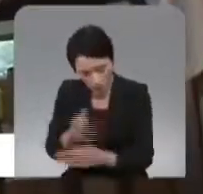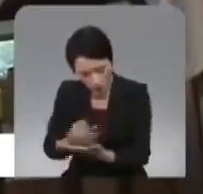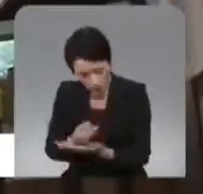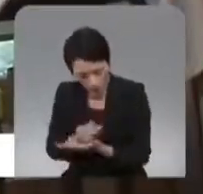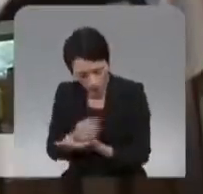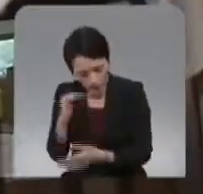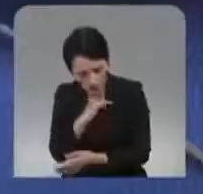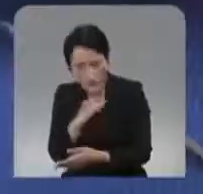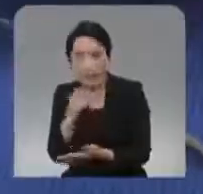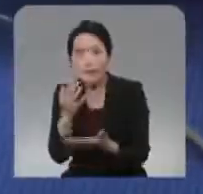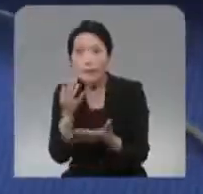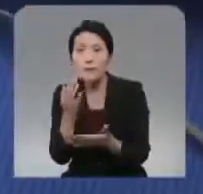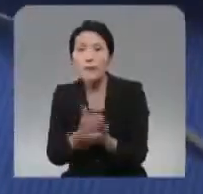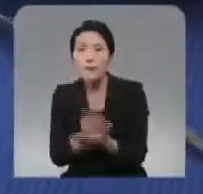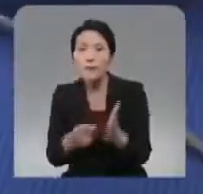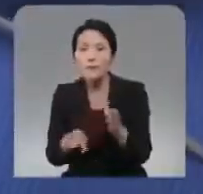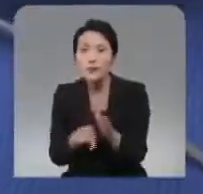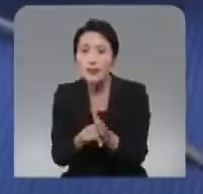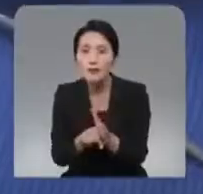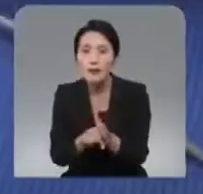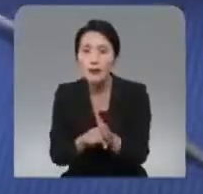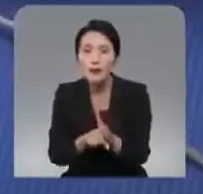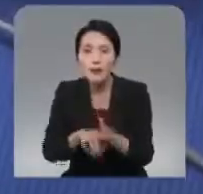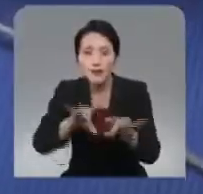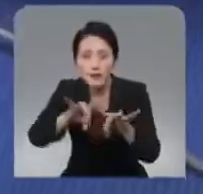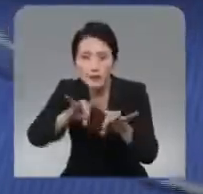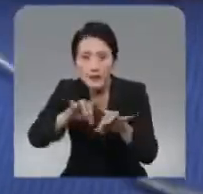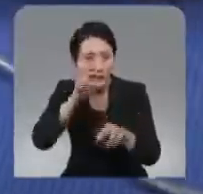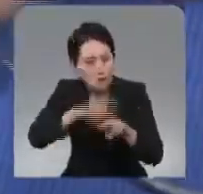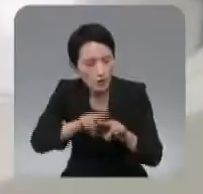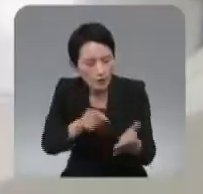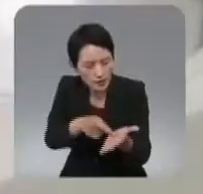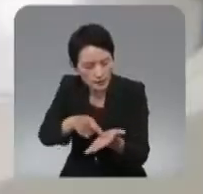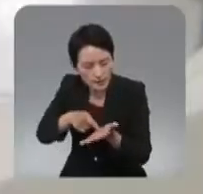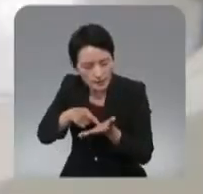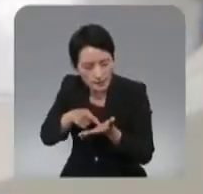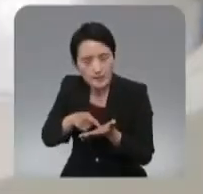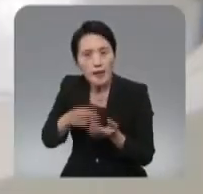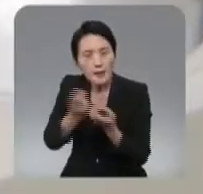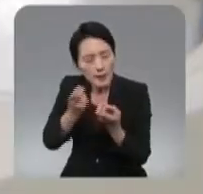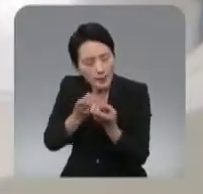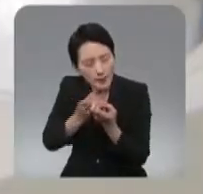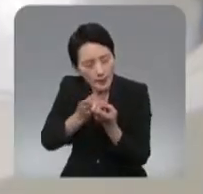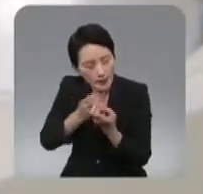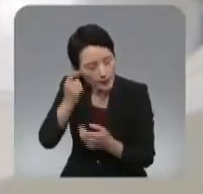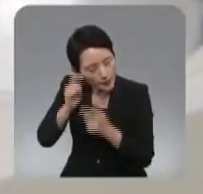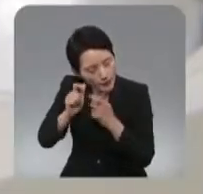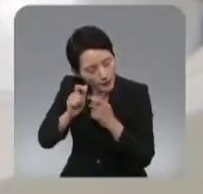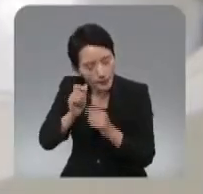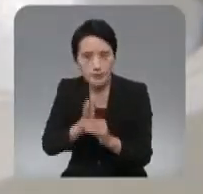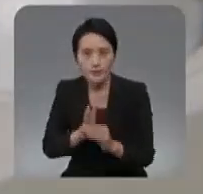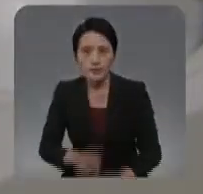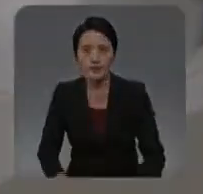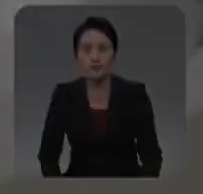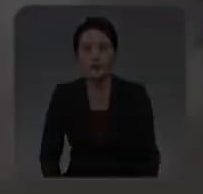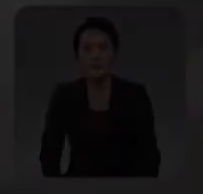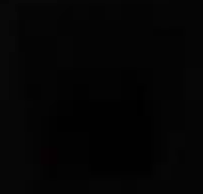thăm hộp 4,1 tỷ đô la mỹ cùng kỳ năm ngoái cán cân thương mại từng thặng dư 1,16 tỷ đô la Mỹ